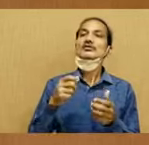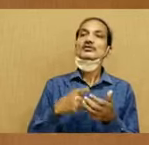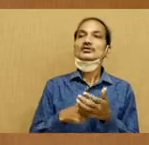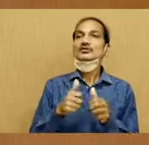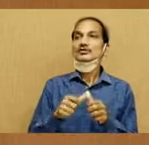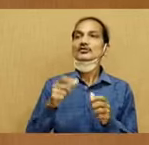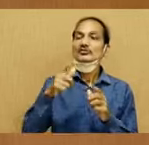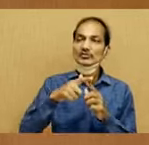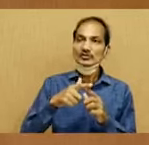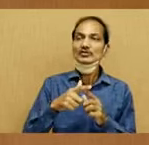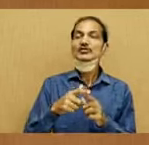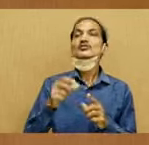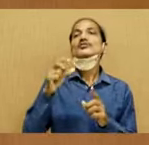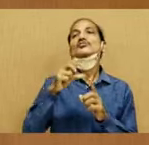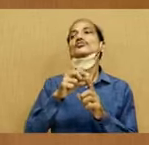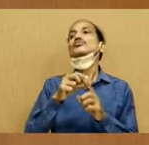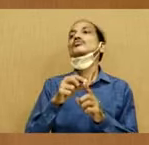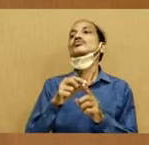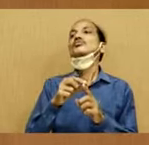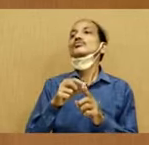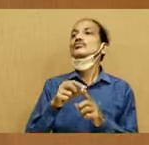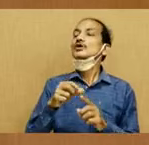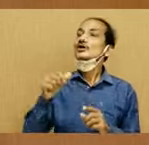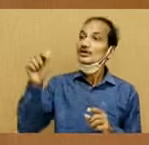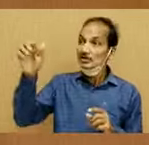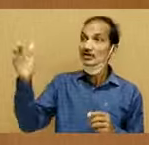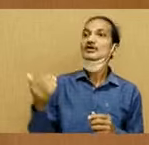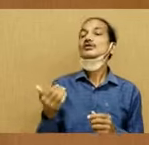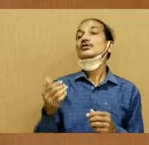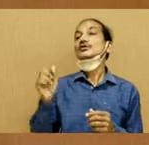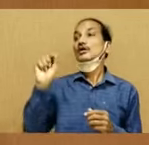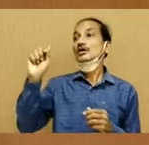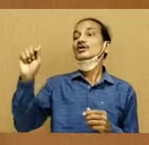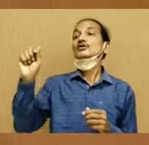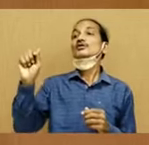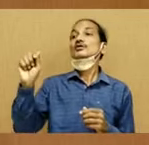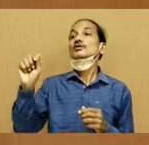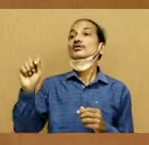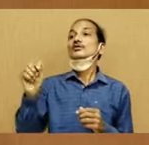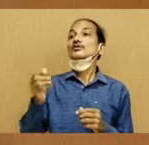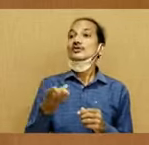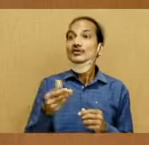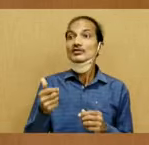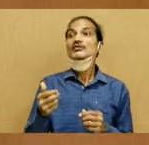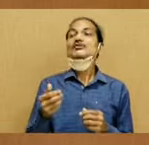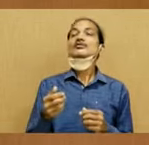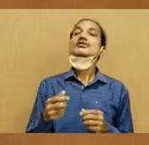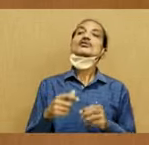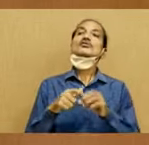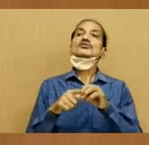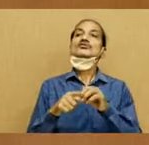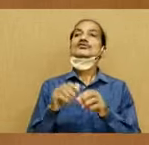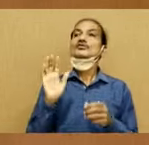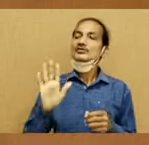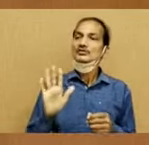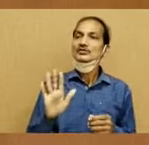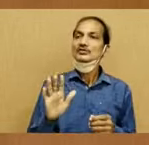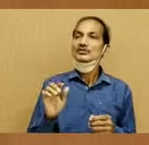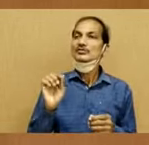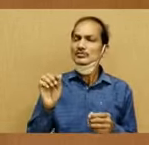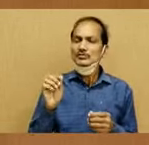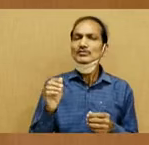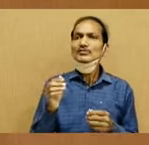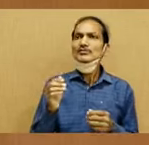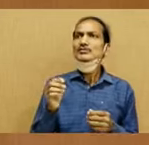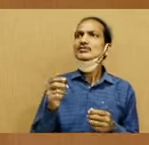ଜି ଟିଭି ଓଡ଼ିଶାରେ, ତାଙ୍କର କେତୋଟି ପ୍ରଶ୍ନ ରହିଛି, ମୁଁ ତାଙ୍କ ପ୍ରଶ୍ନ ପଢ଼ିଦିଏ। ତାଙ୍କେ